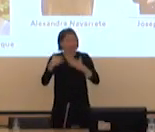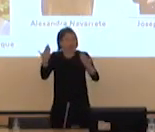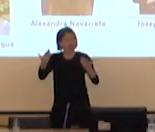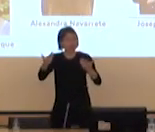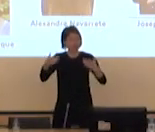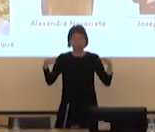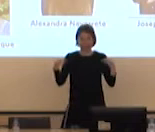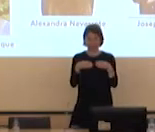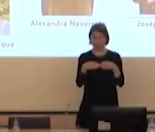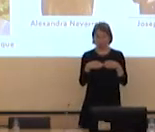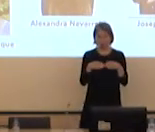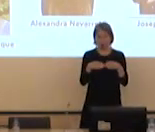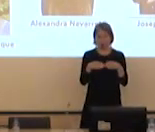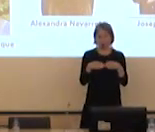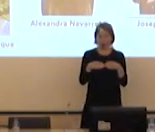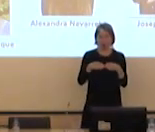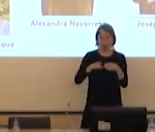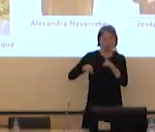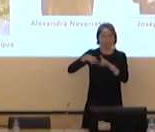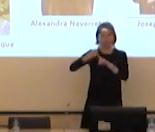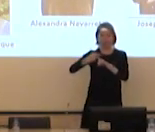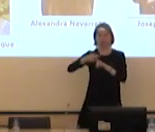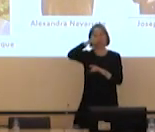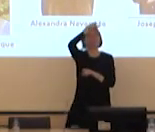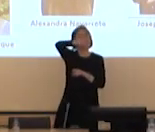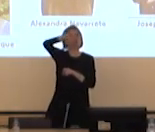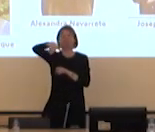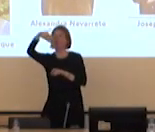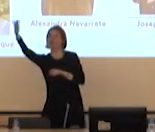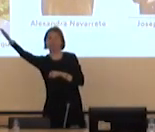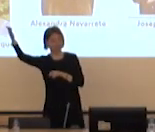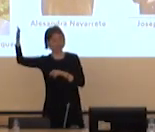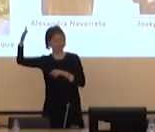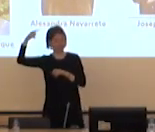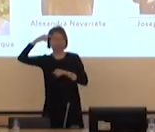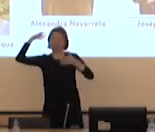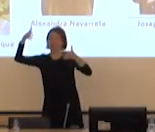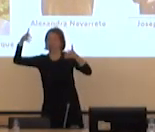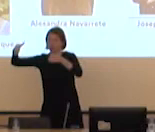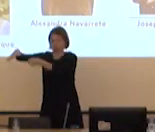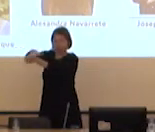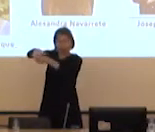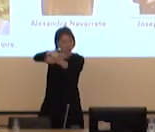l'LSC Actua era oferir una formació de qualitat, i és per això que volíem també convidar